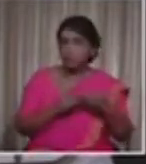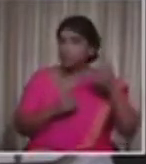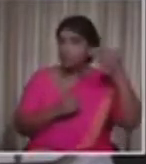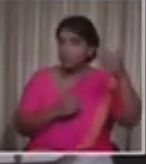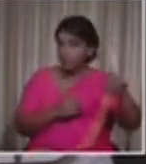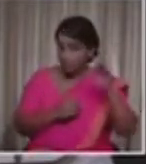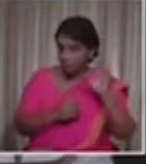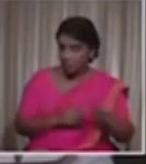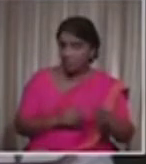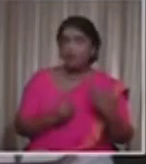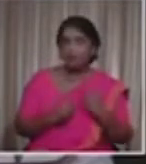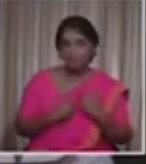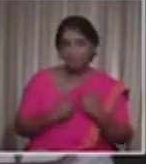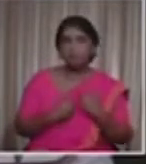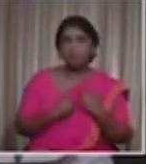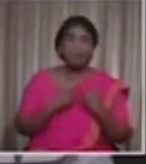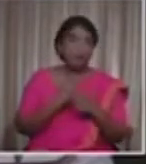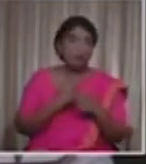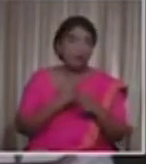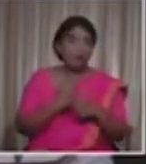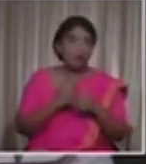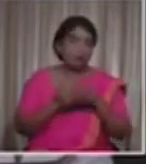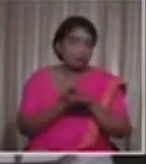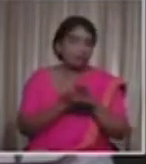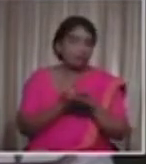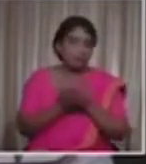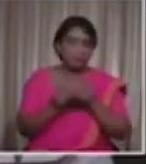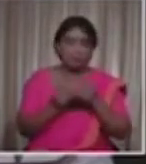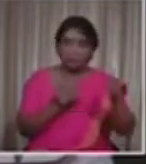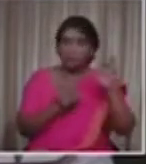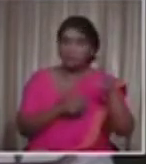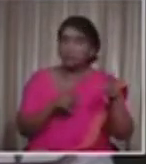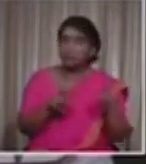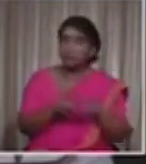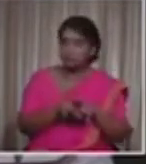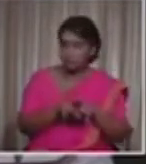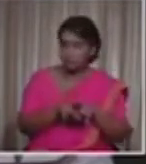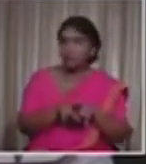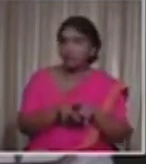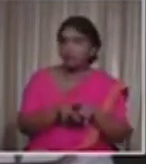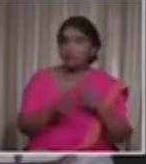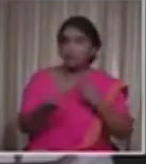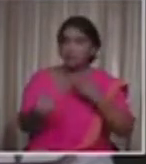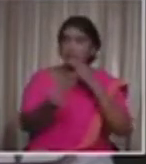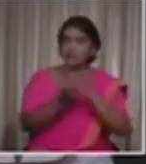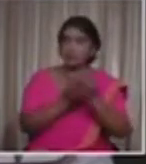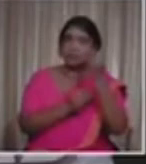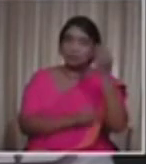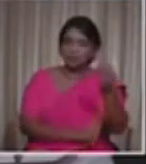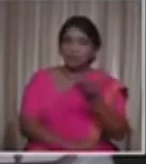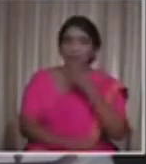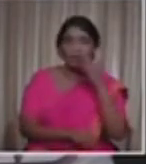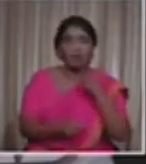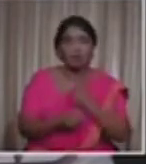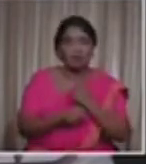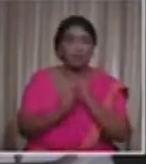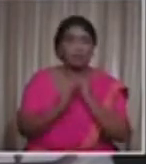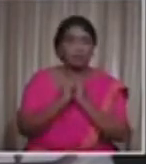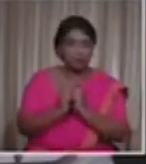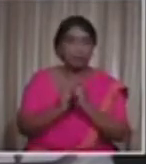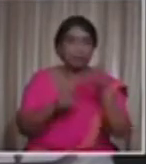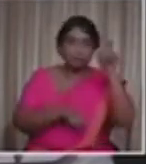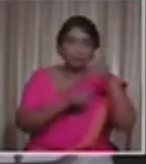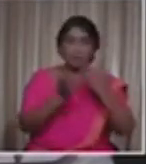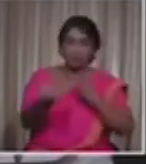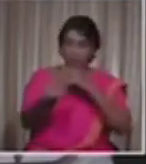යනකොට අපිට මේක හදාගෙන යන්න තියෙන්නේ. ඉතින් ඒ අනුව තමයි සහන දෙන්න පුළුවන් රජයේ සේවකයන්ට අනික් කණ්ඩායම්